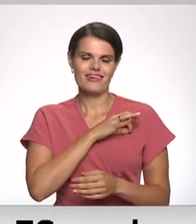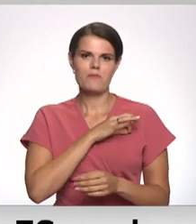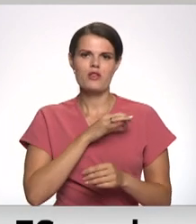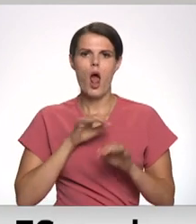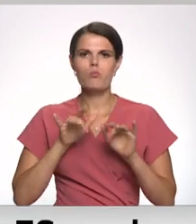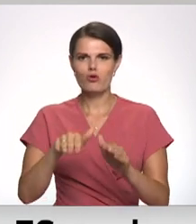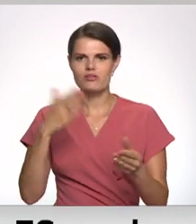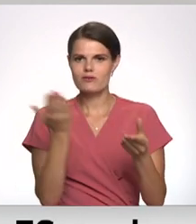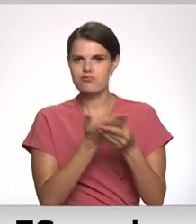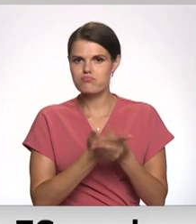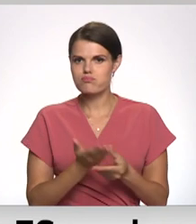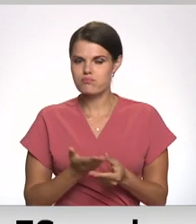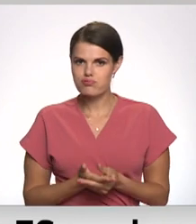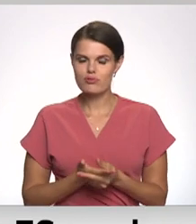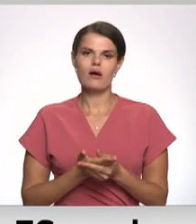procesuāli un